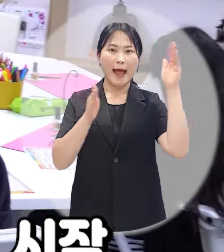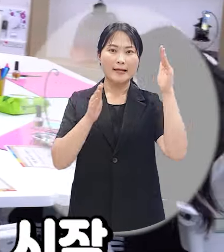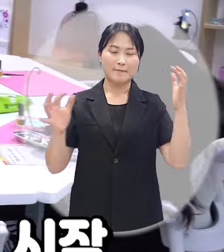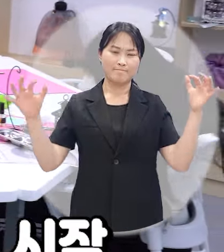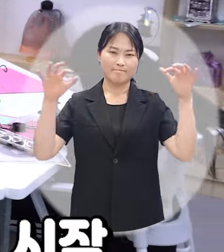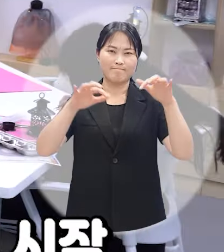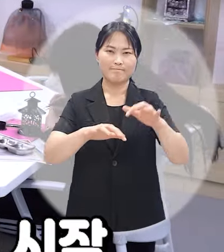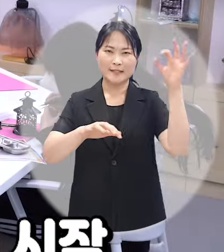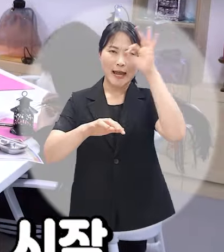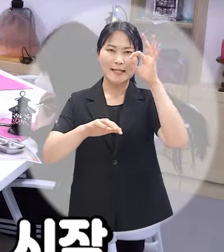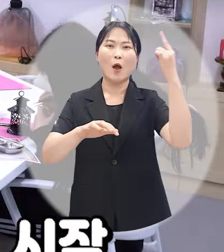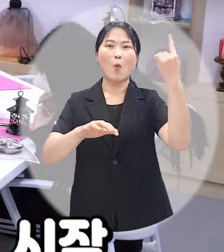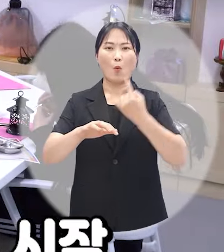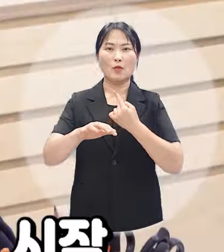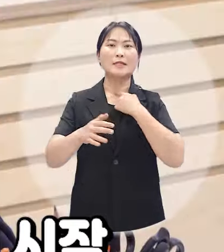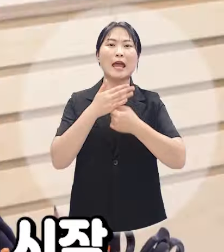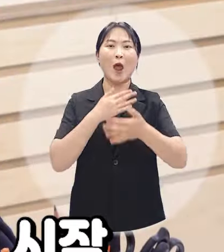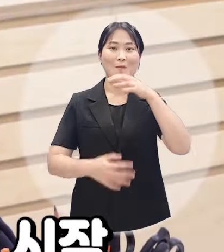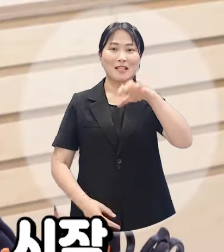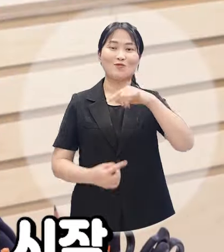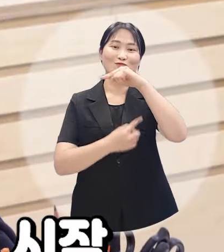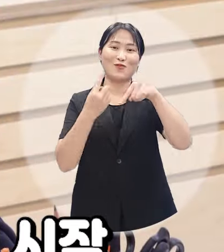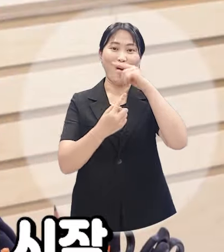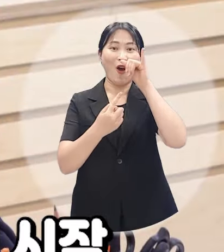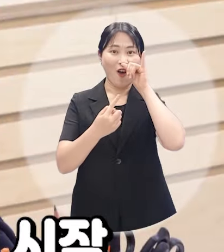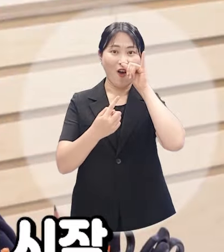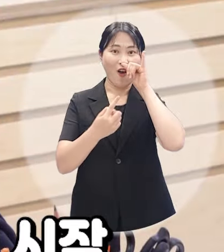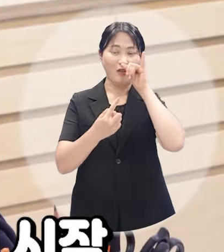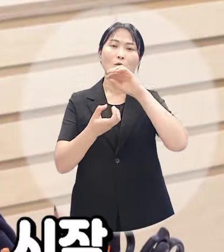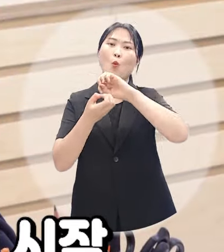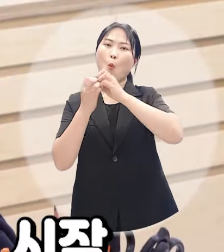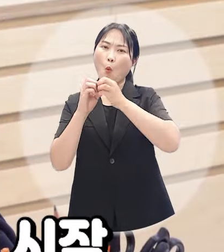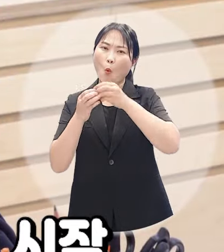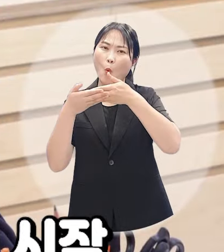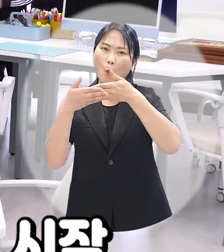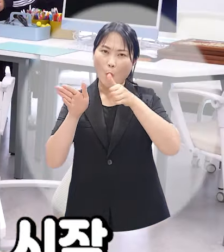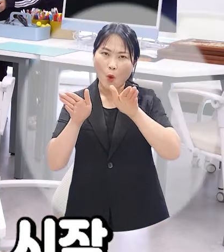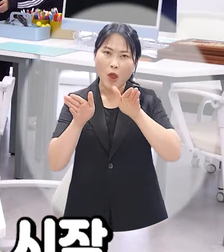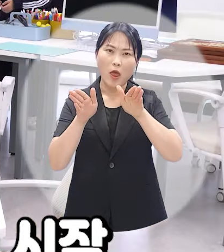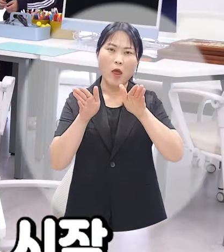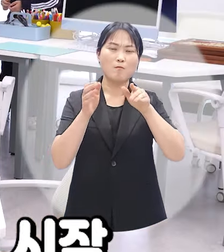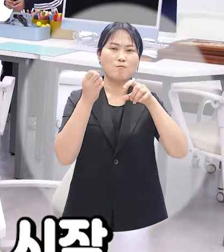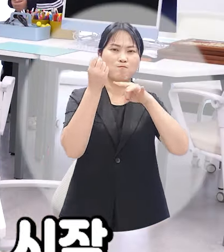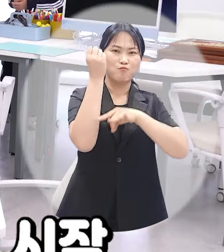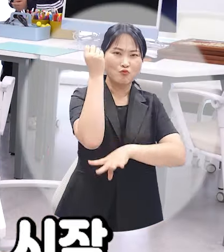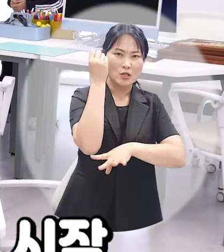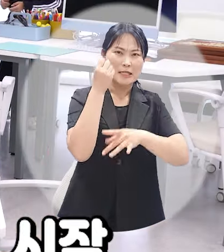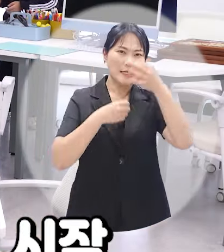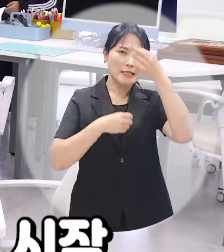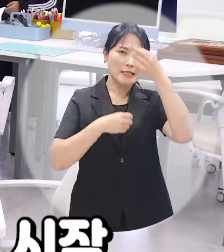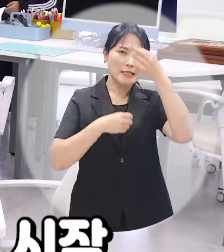진로체험실 프로그램도 시작됐는데요. 학생들은 손끝 공예실, 뿌리기술실, 지역사회탐구실 등 다양한 주제를